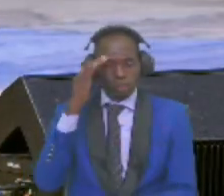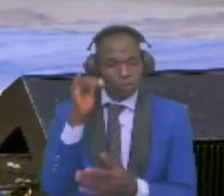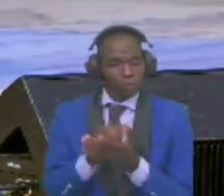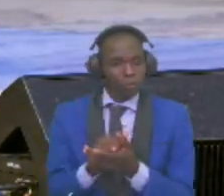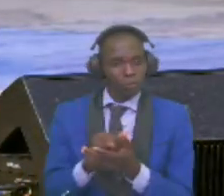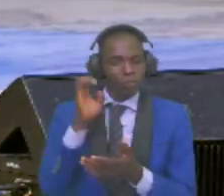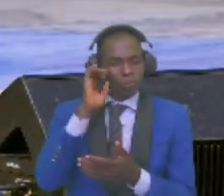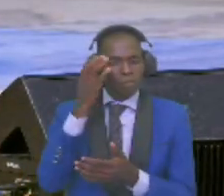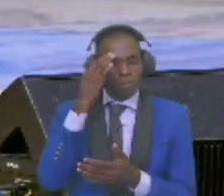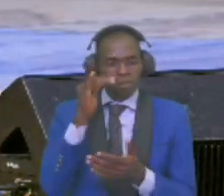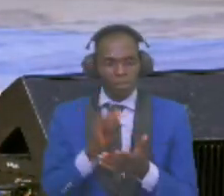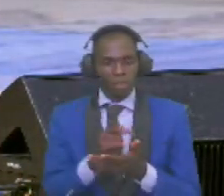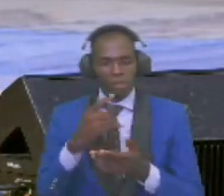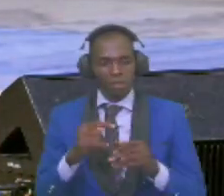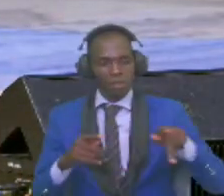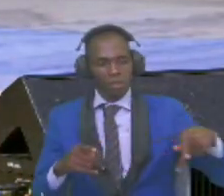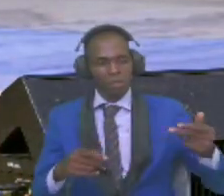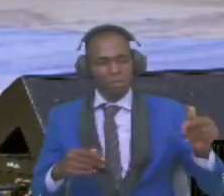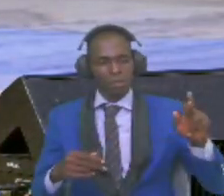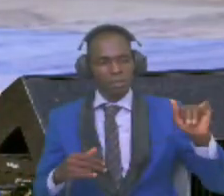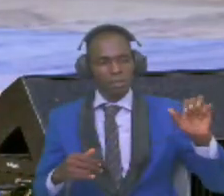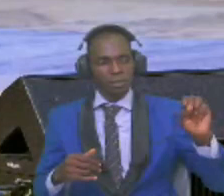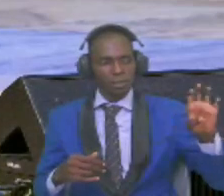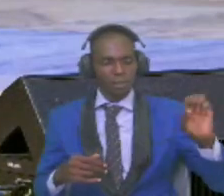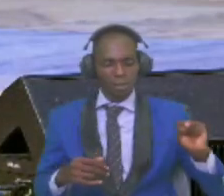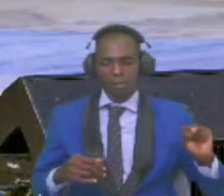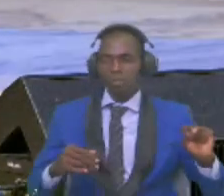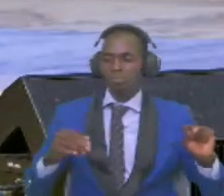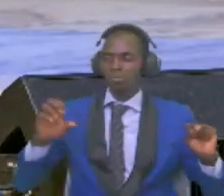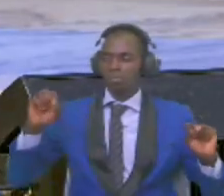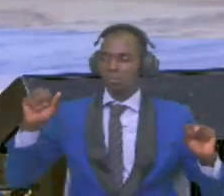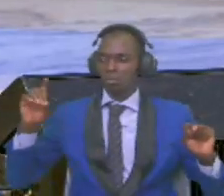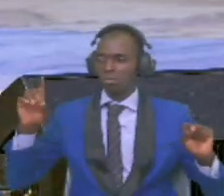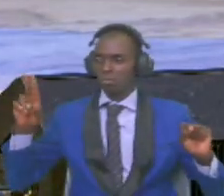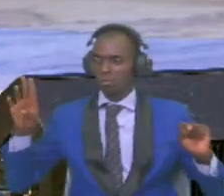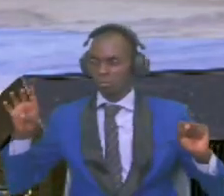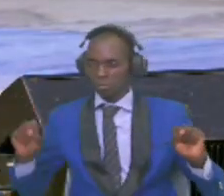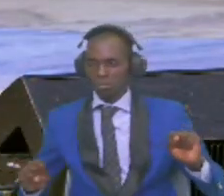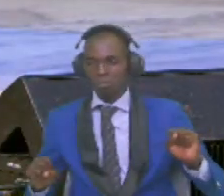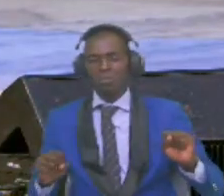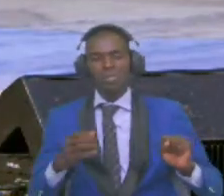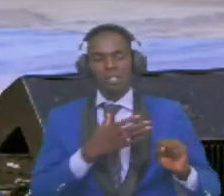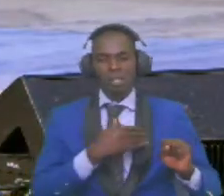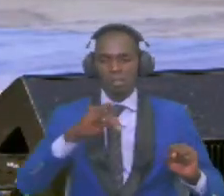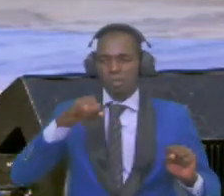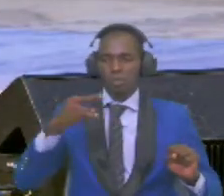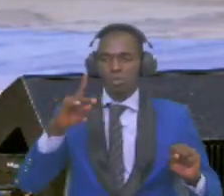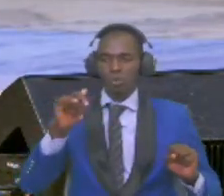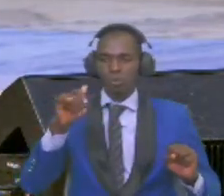ils savaient que les pharisiens les haïtiens de said he un judas iscariot toute autre personne